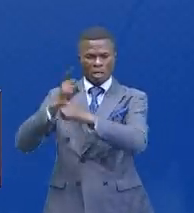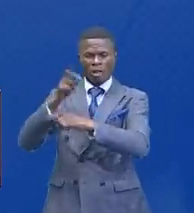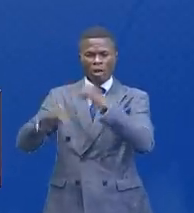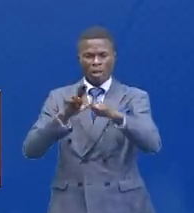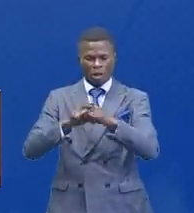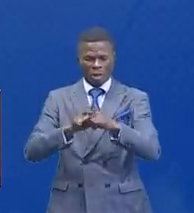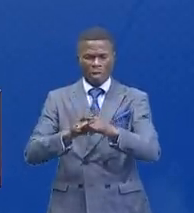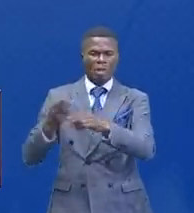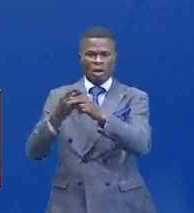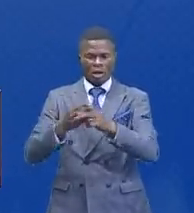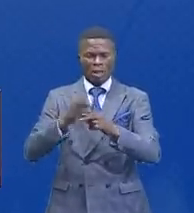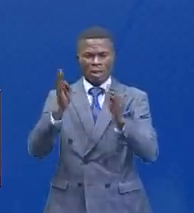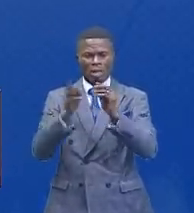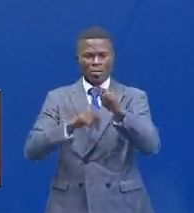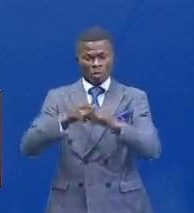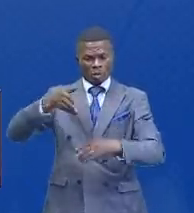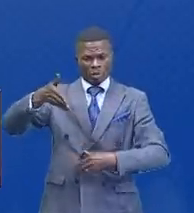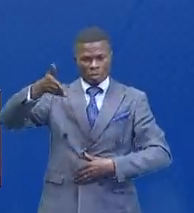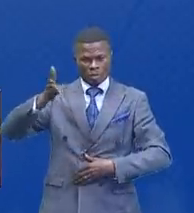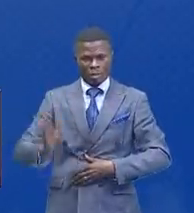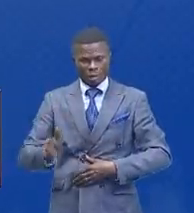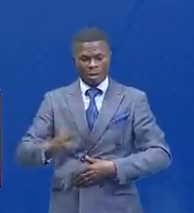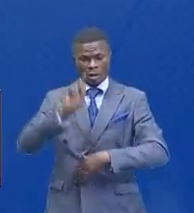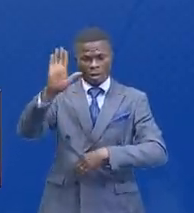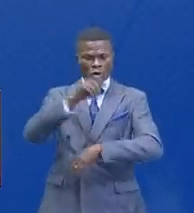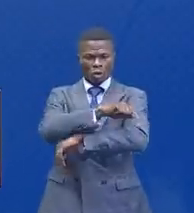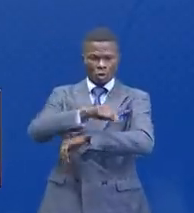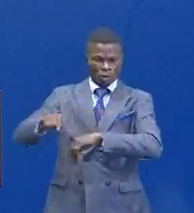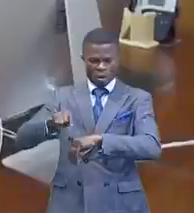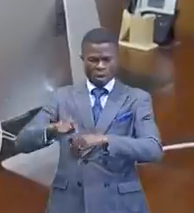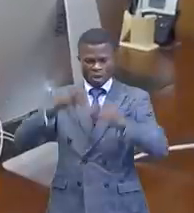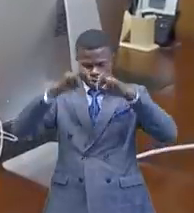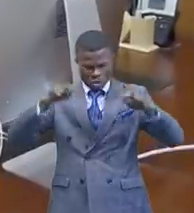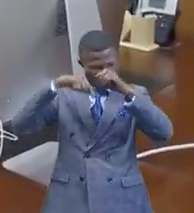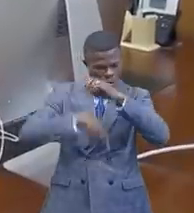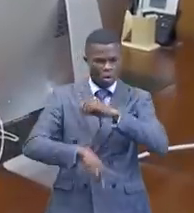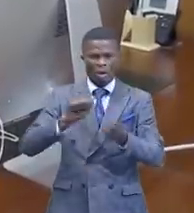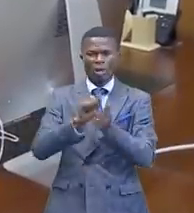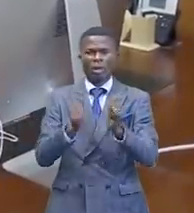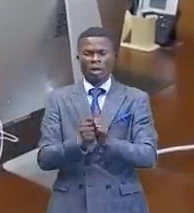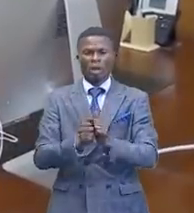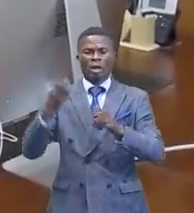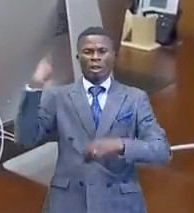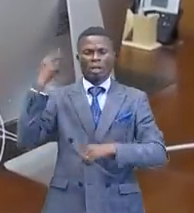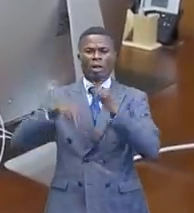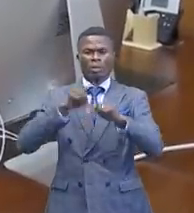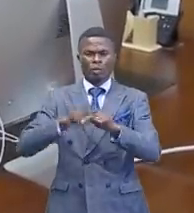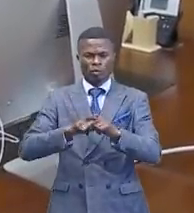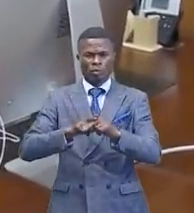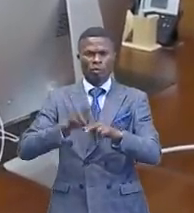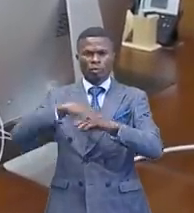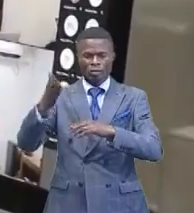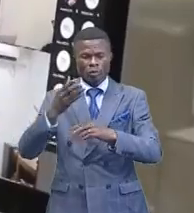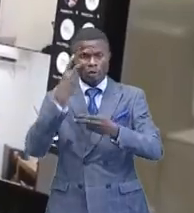de l'Assemblée nationale, où les experts de son ministère approfondissent les sujets avec les députés nationaux après